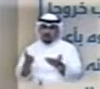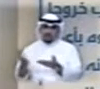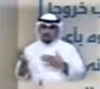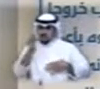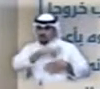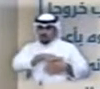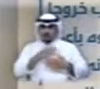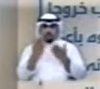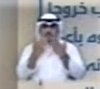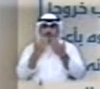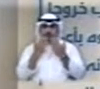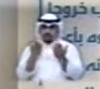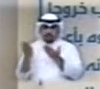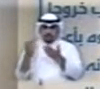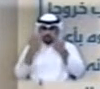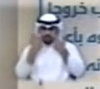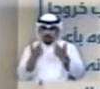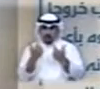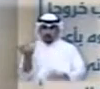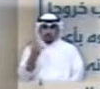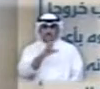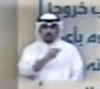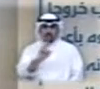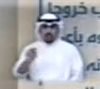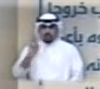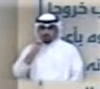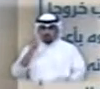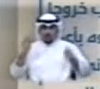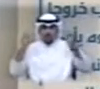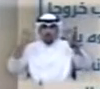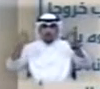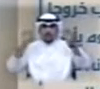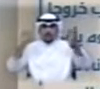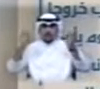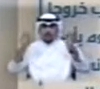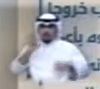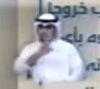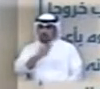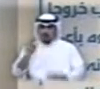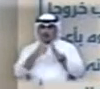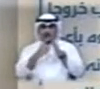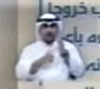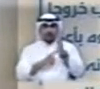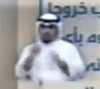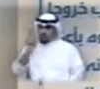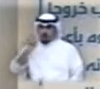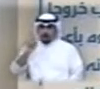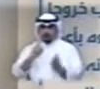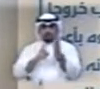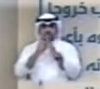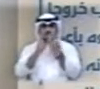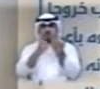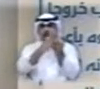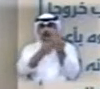إليه ممثل نقابة أنفسهم، وهو الأمر الذي يجعل الإضراب خروجا وانتهاكا صريحا لأحكام القانون لا